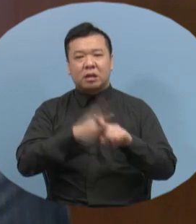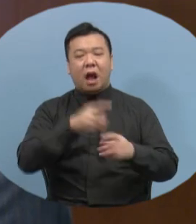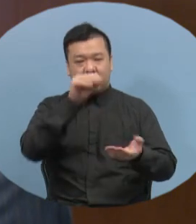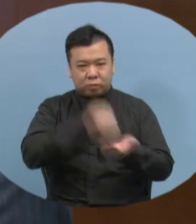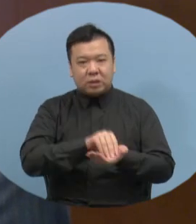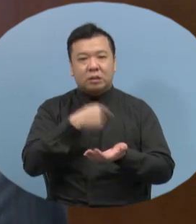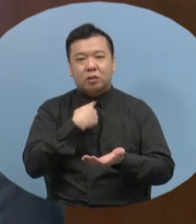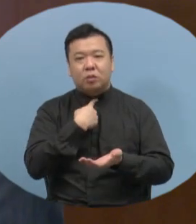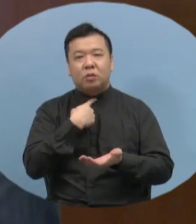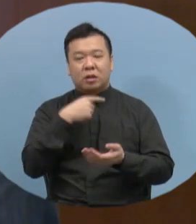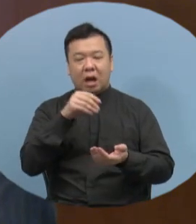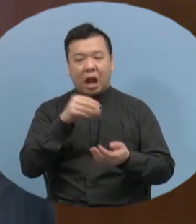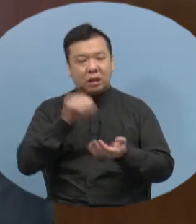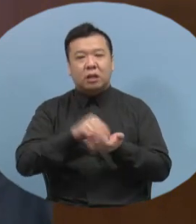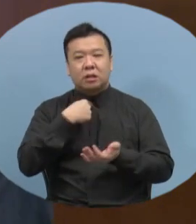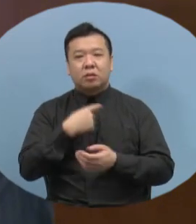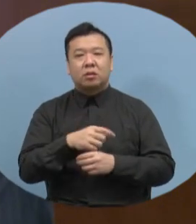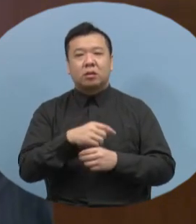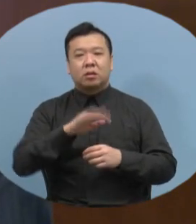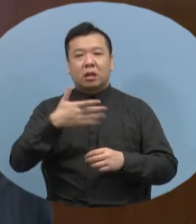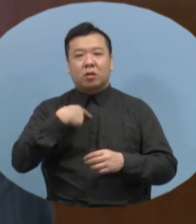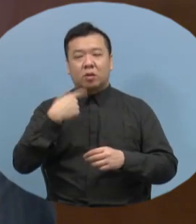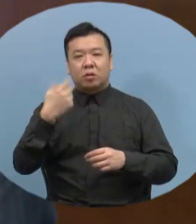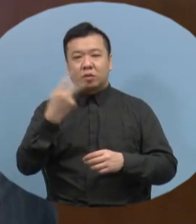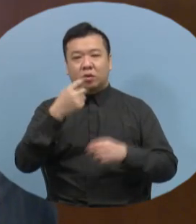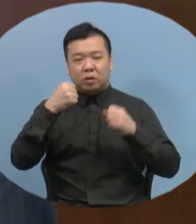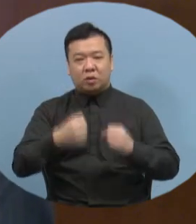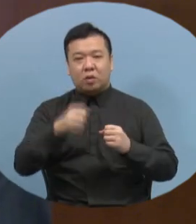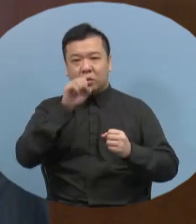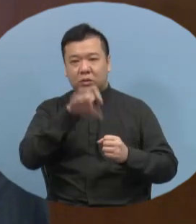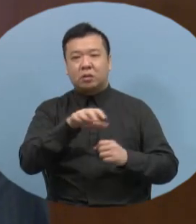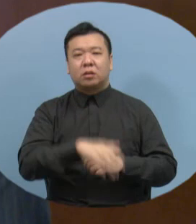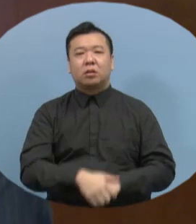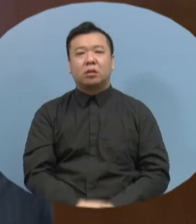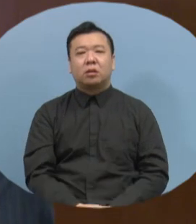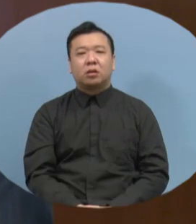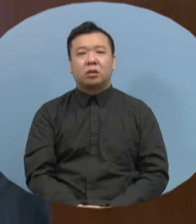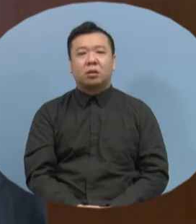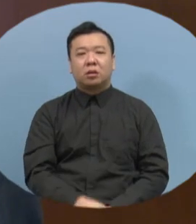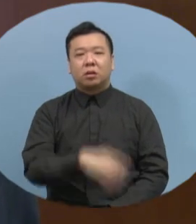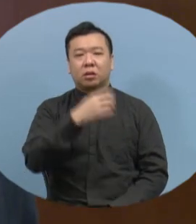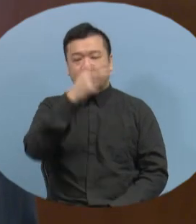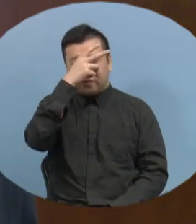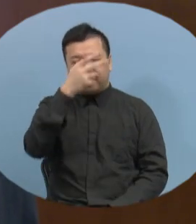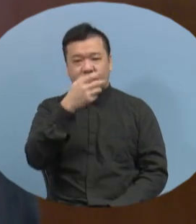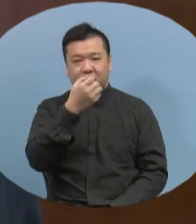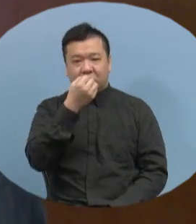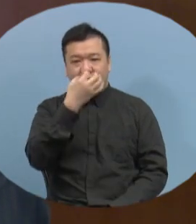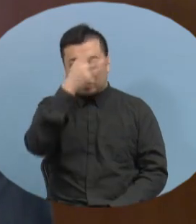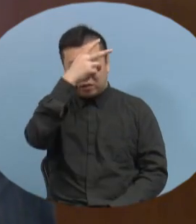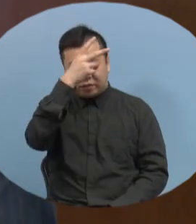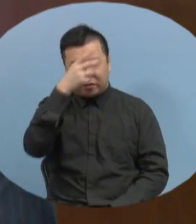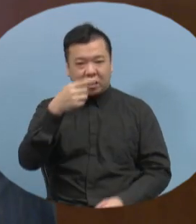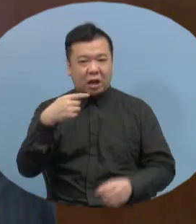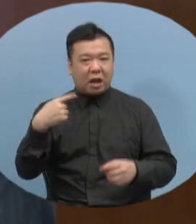要的和必須的，但我必須在這裡再次強調，特區政府絕